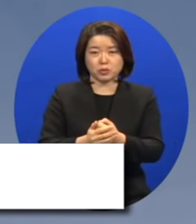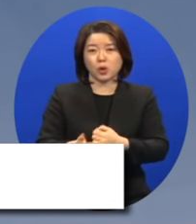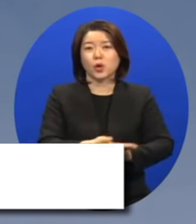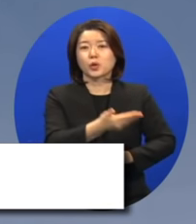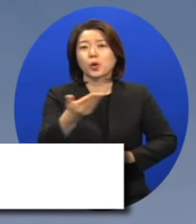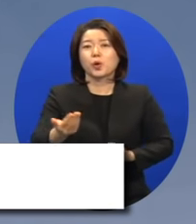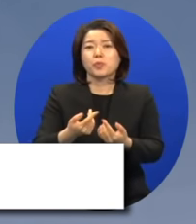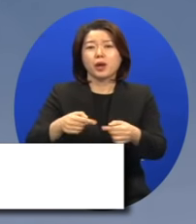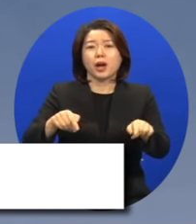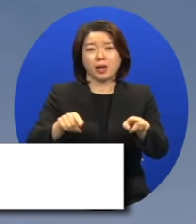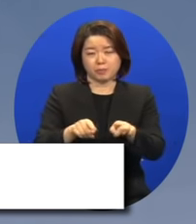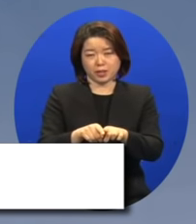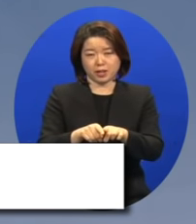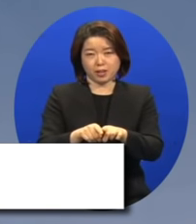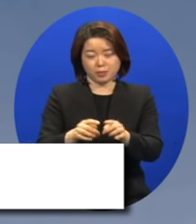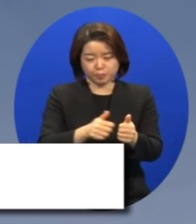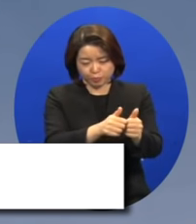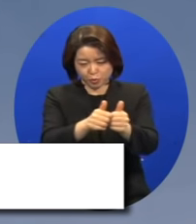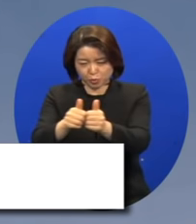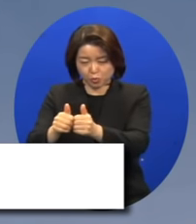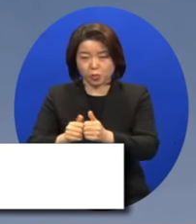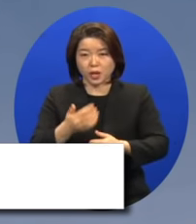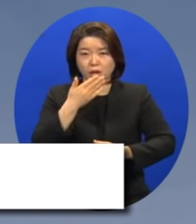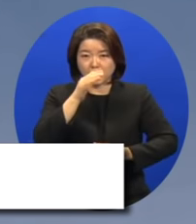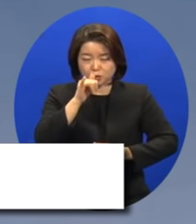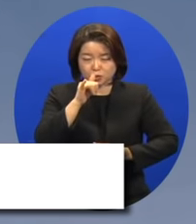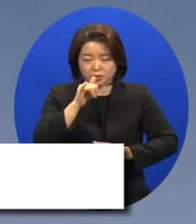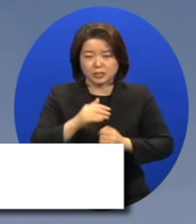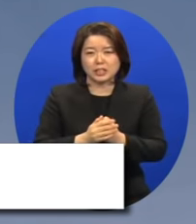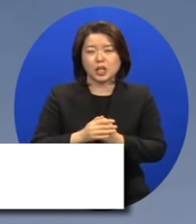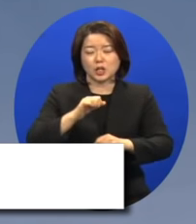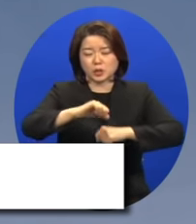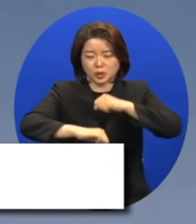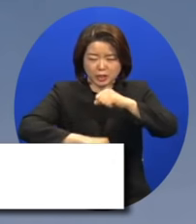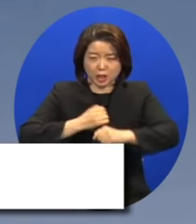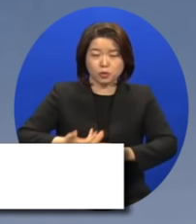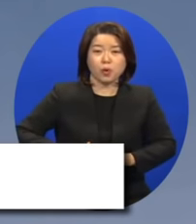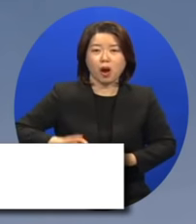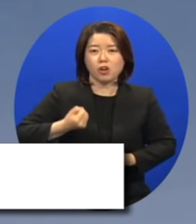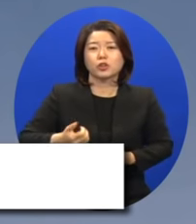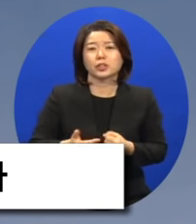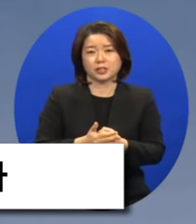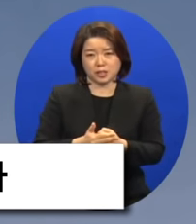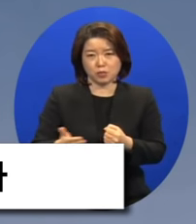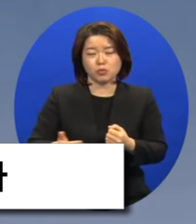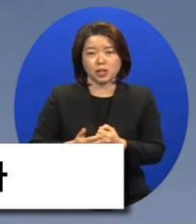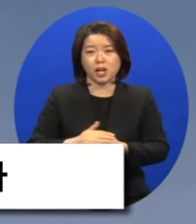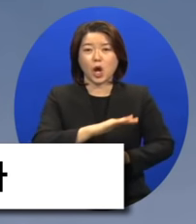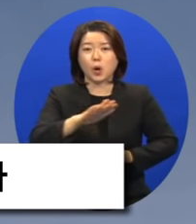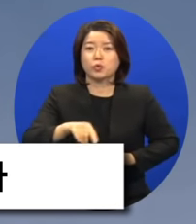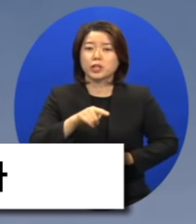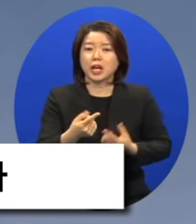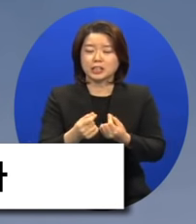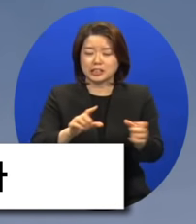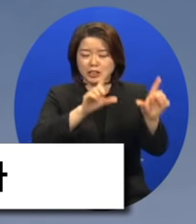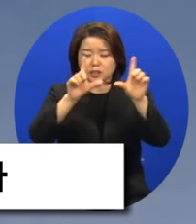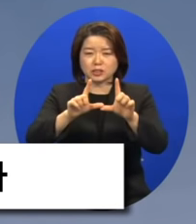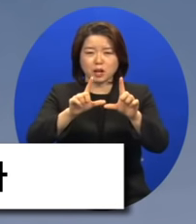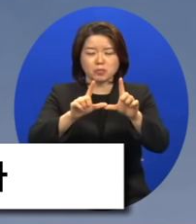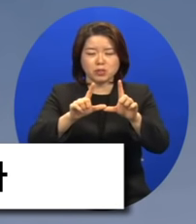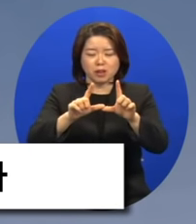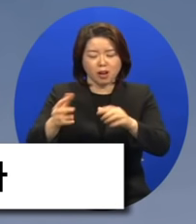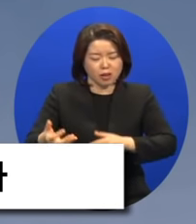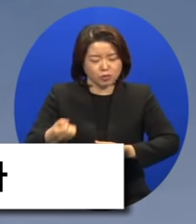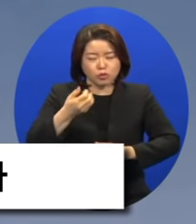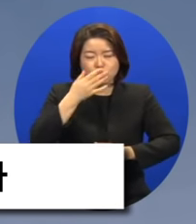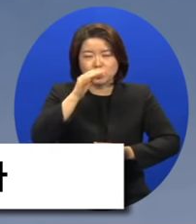께서 여러분의마음에들어오셨고주님 과동행할자유를얻었기에이러한 삶을누릴수있다는